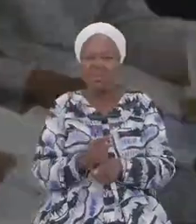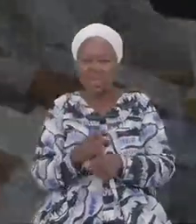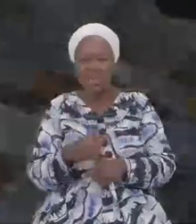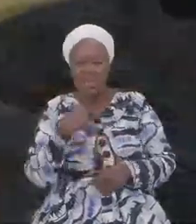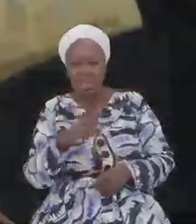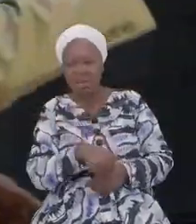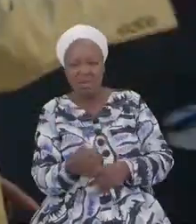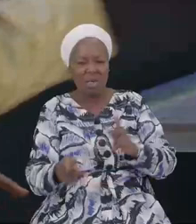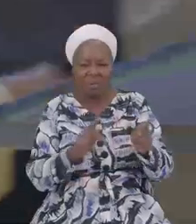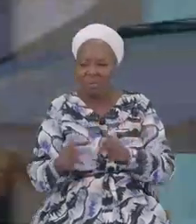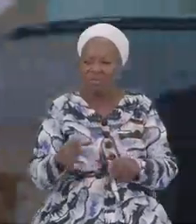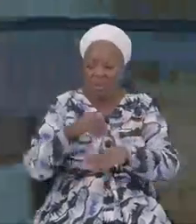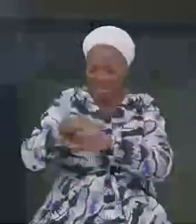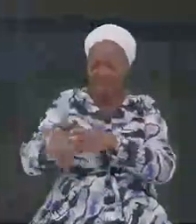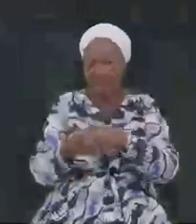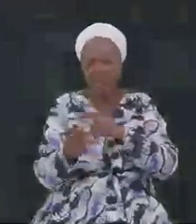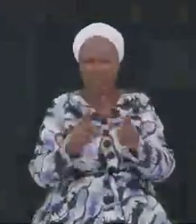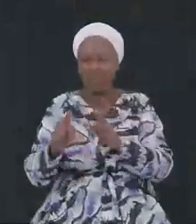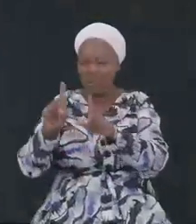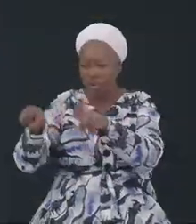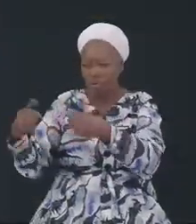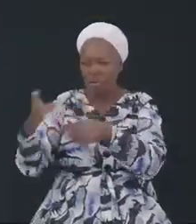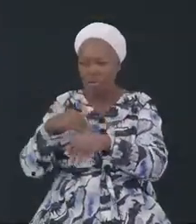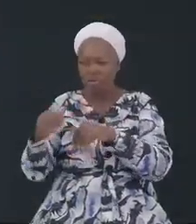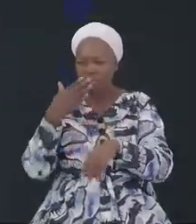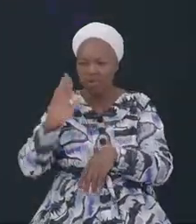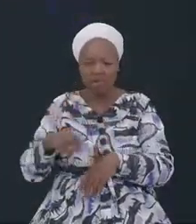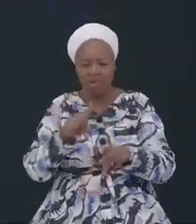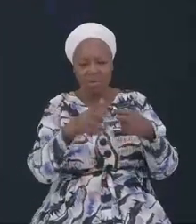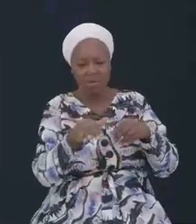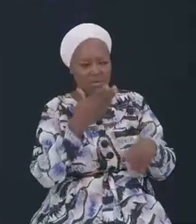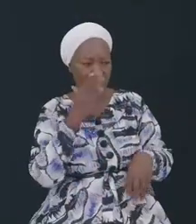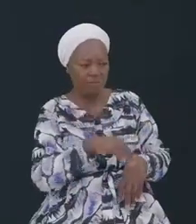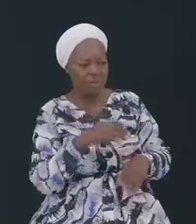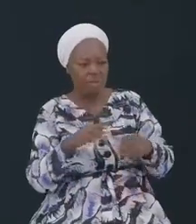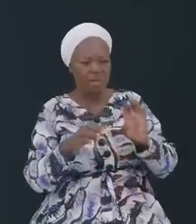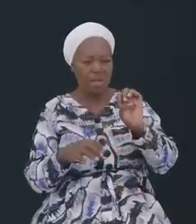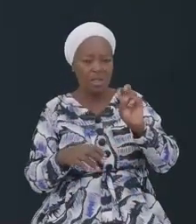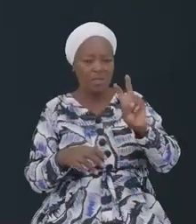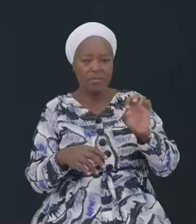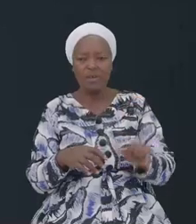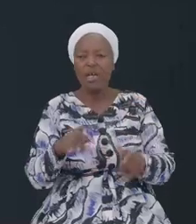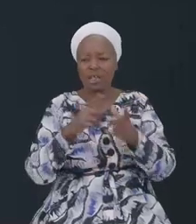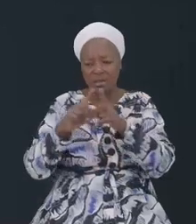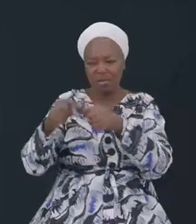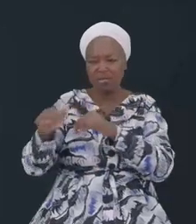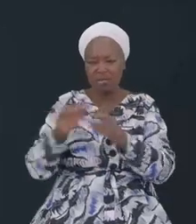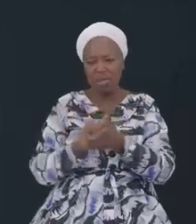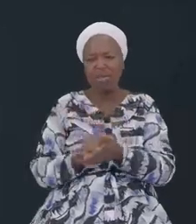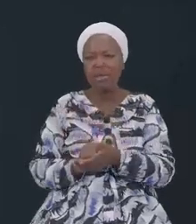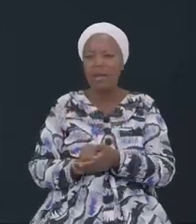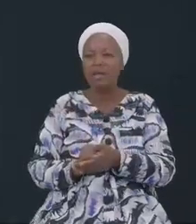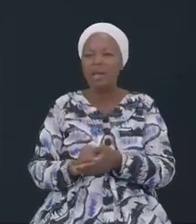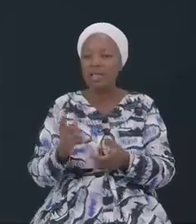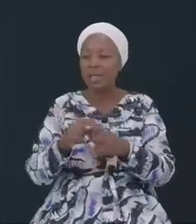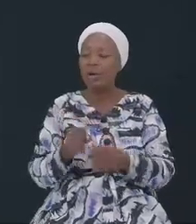vous envoyez d'autres personnes. Allez faire le mal. Va faire le mal. Oui, à moins que cela ne soit corrigé,